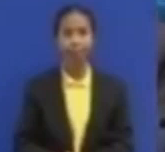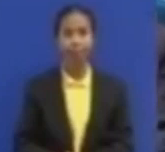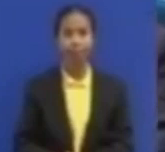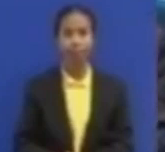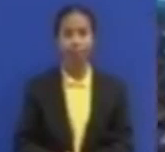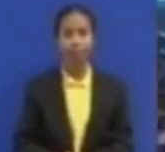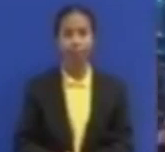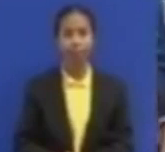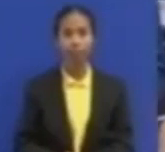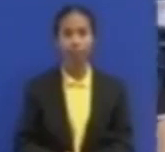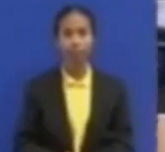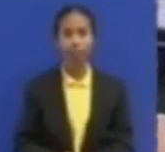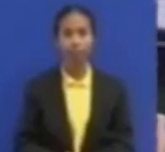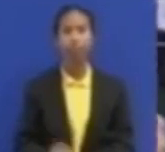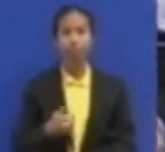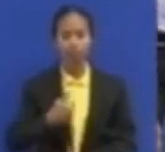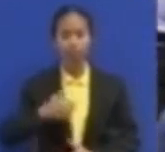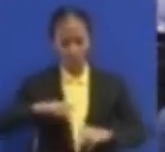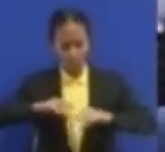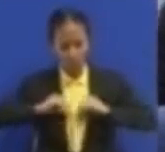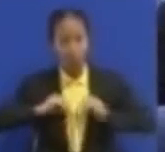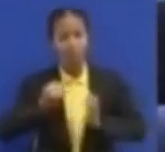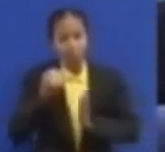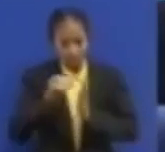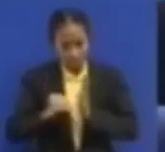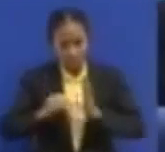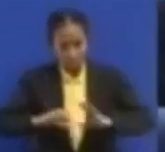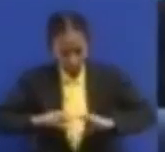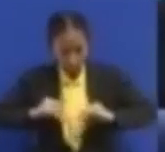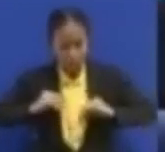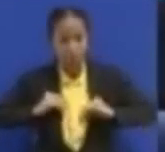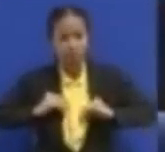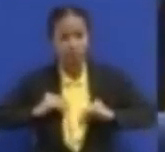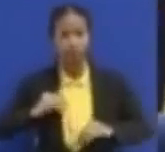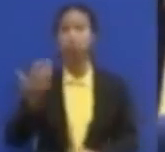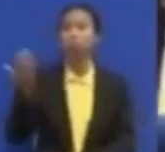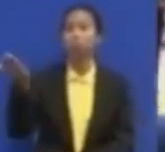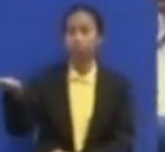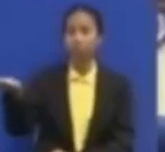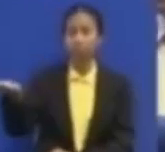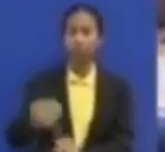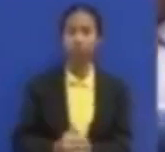ก็ถือว่าผมยอมรับแล้วว่าที่ท่าน